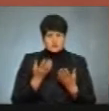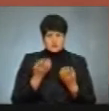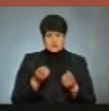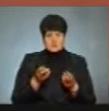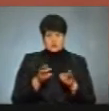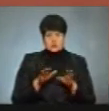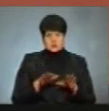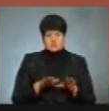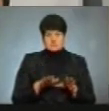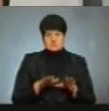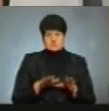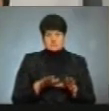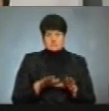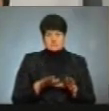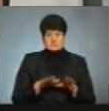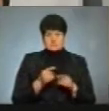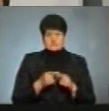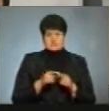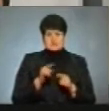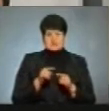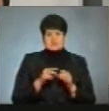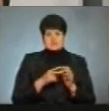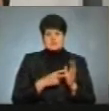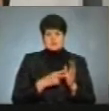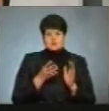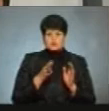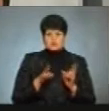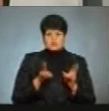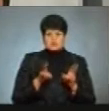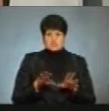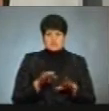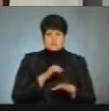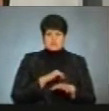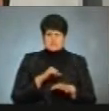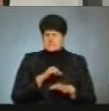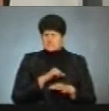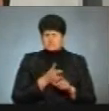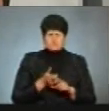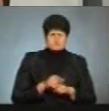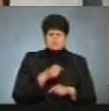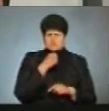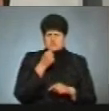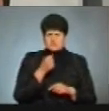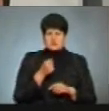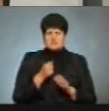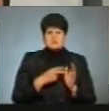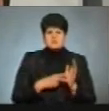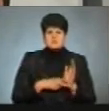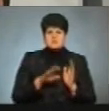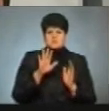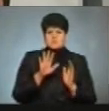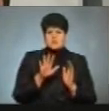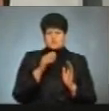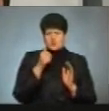ще залишилось. Це з тих 17 так. Одиниць залишилося. Самим старшим, я поправку даю,